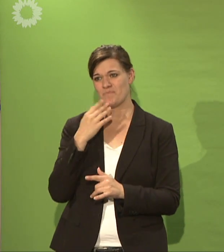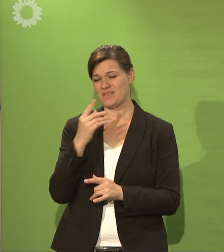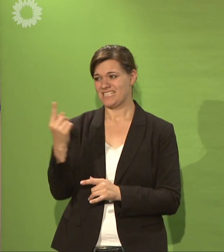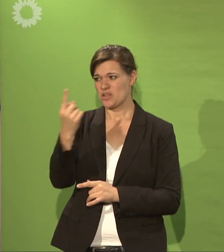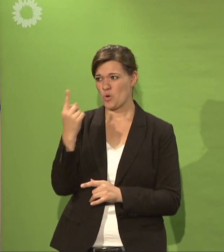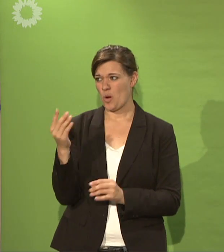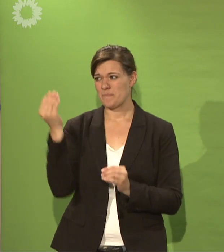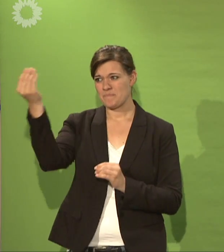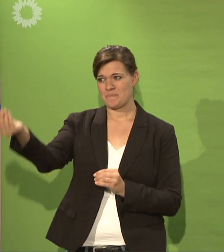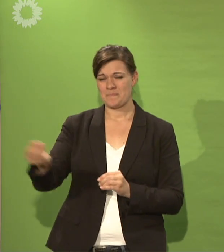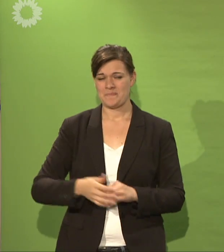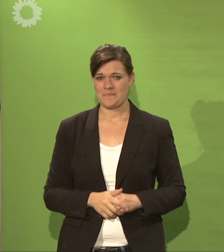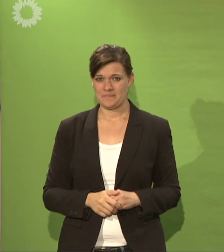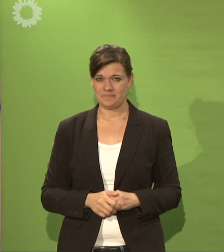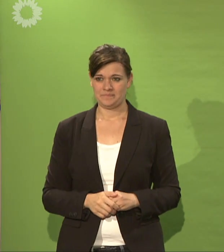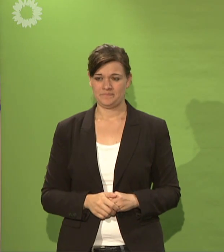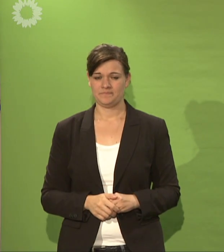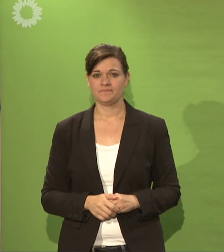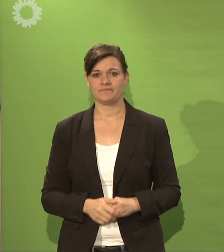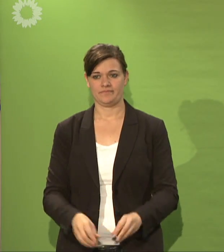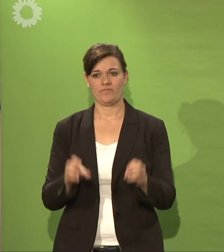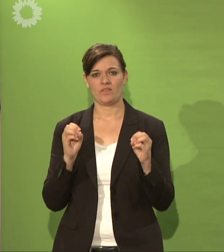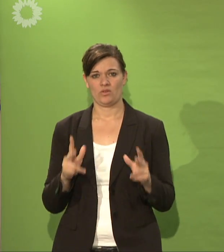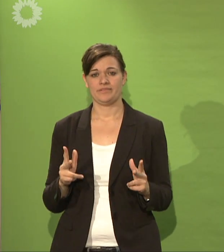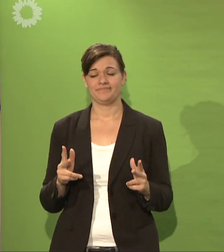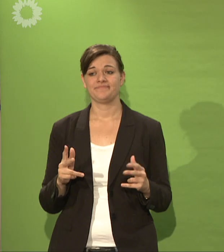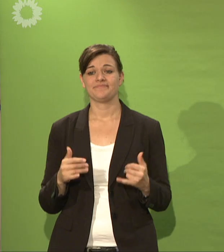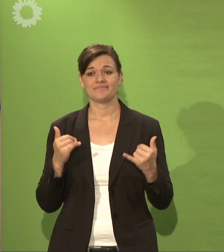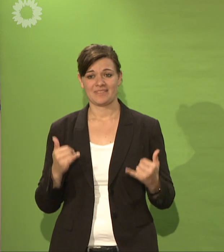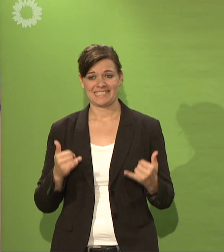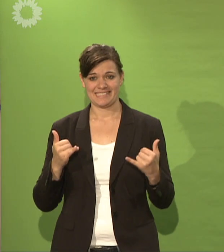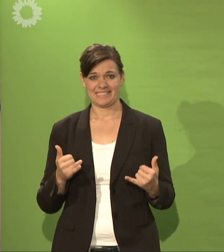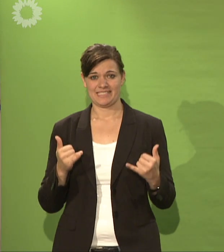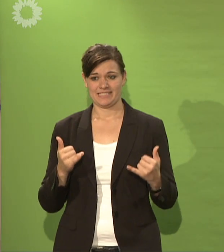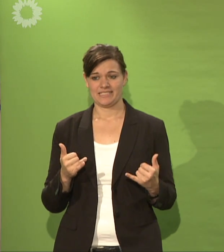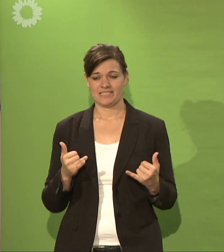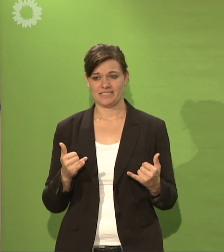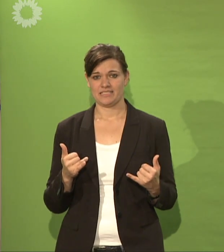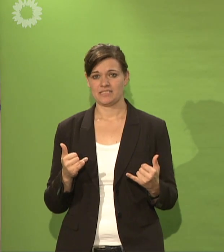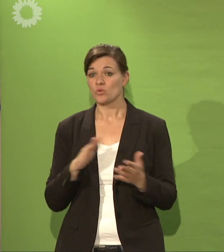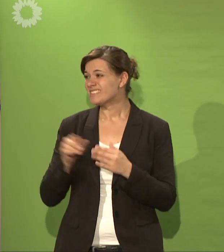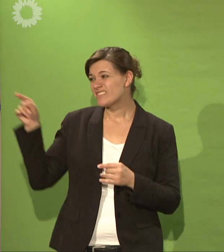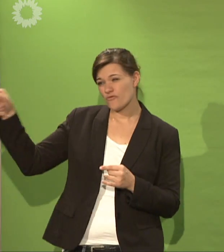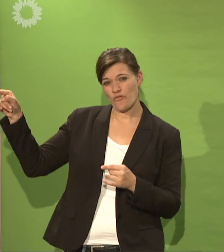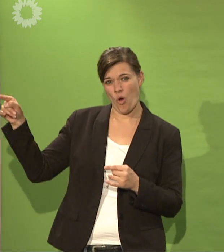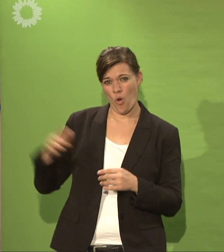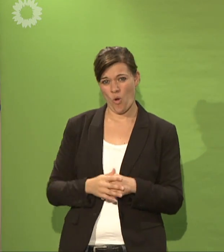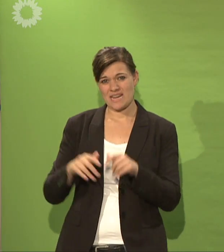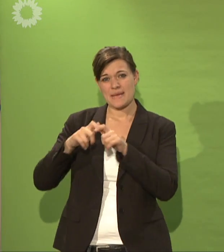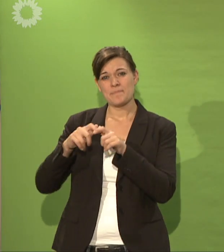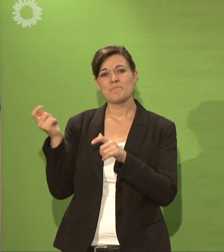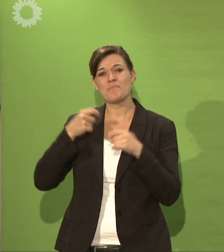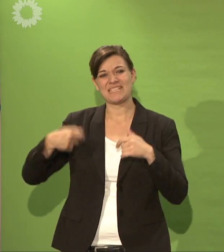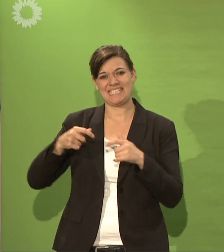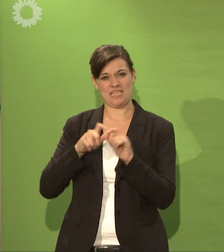kommen? So, dann würde ich nämlich auch da an der Stelle einmal das, und hier vorne, auf dem Präsidium